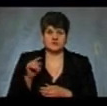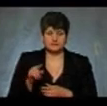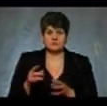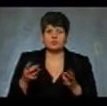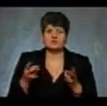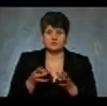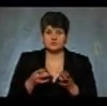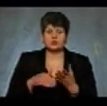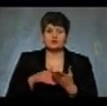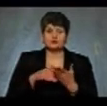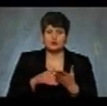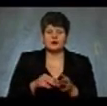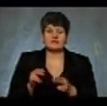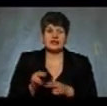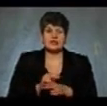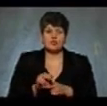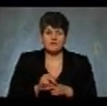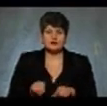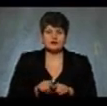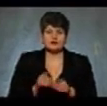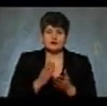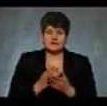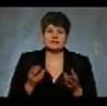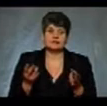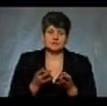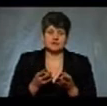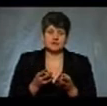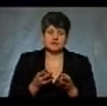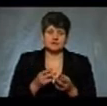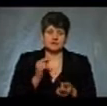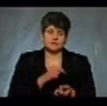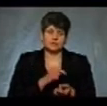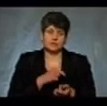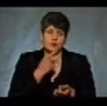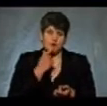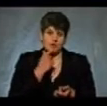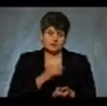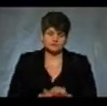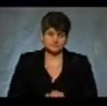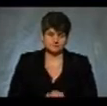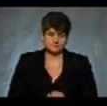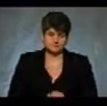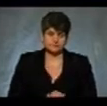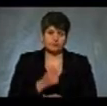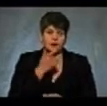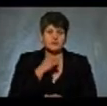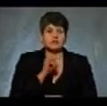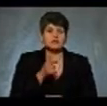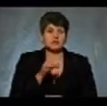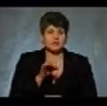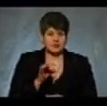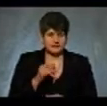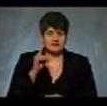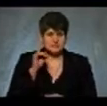потребує допомоги на лікування, а також є необхідність у донорах крові. Пане Ігоре, одразу хочу поставити запитання. Чи